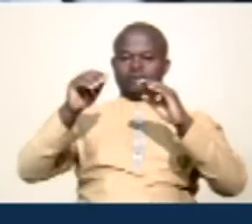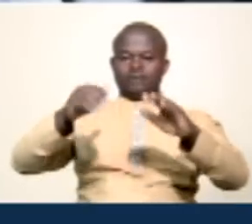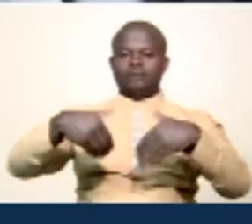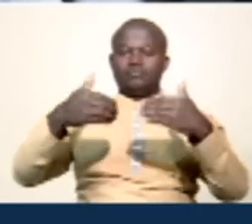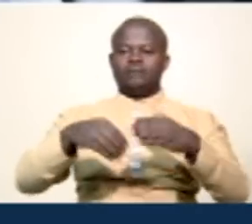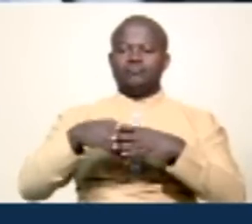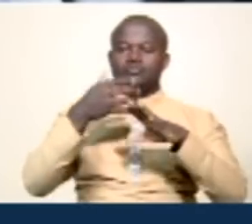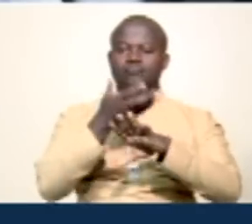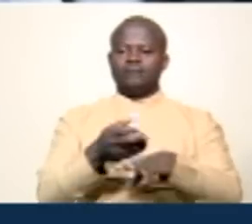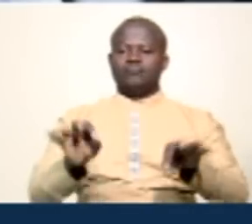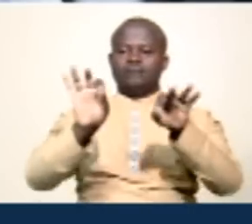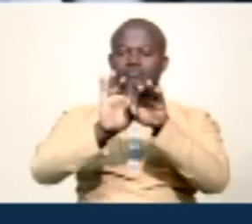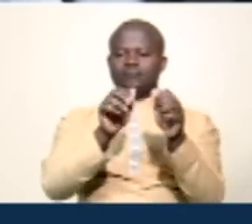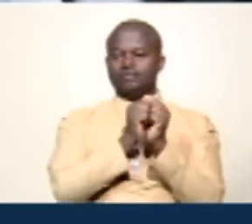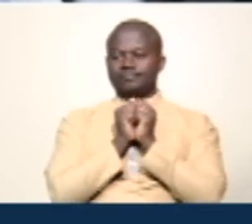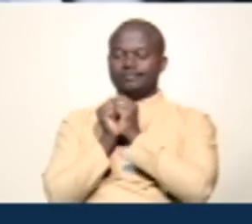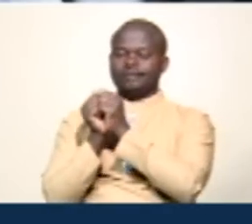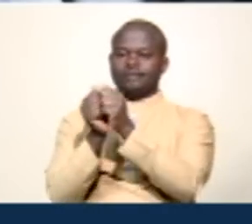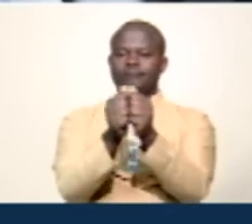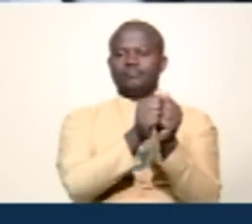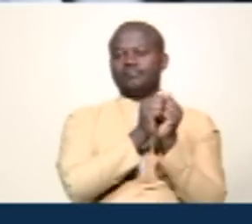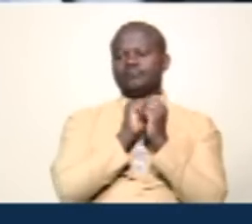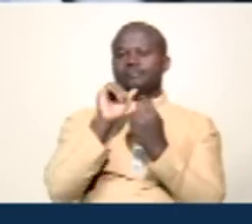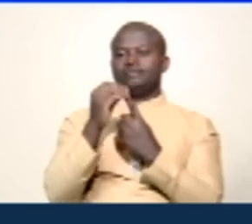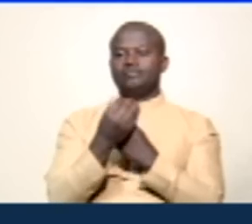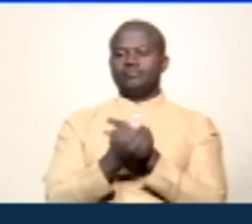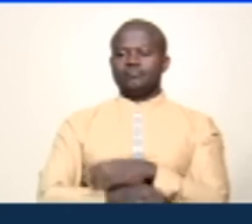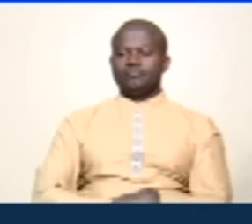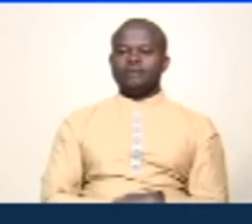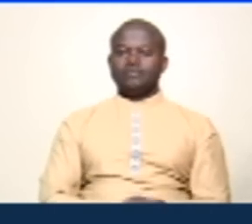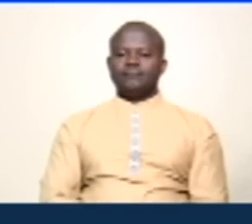ubuhinzi, amabuye y'agaciro ndetse n'umuco.